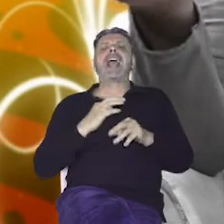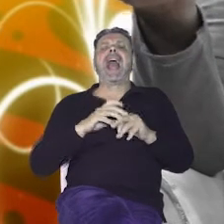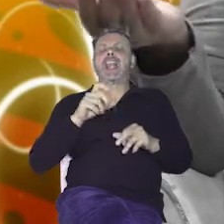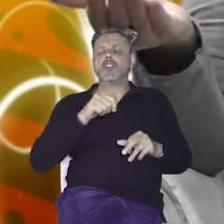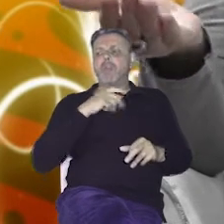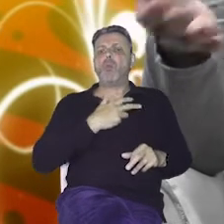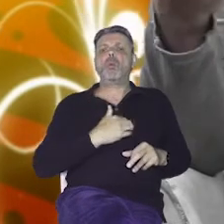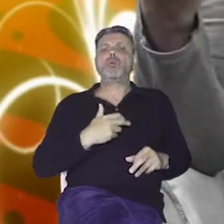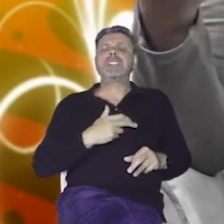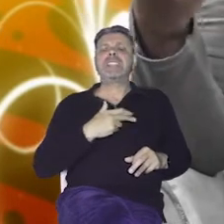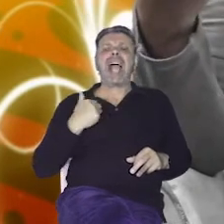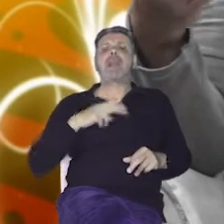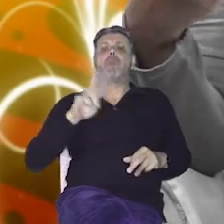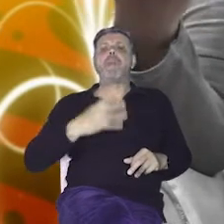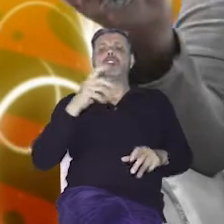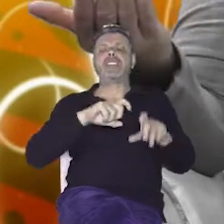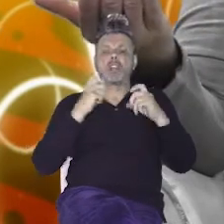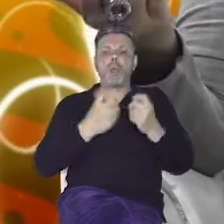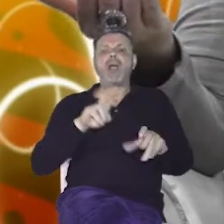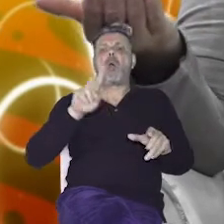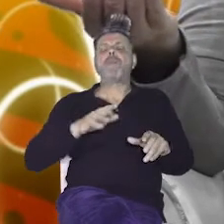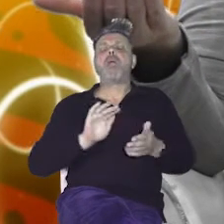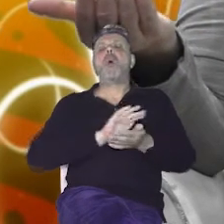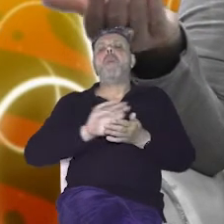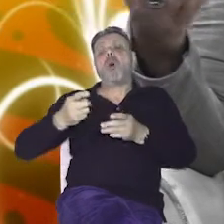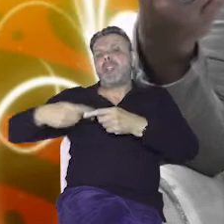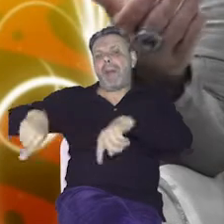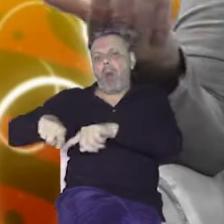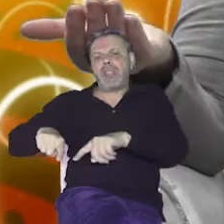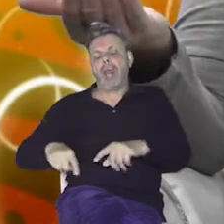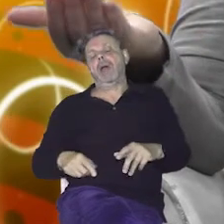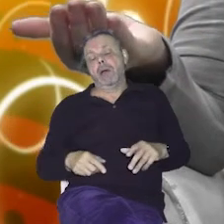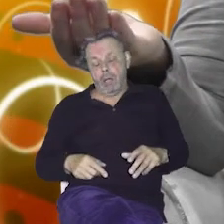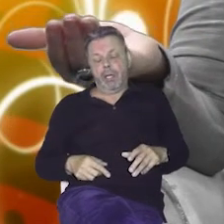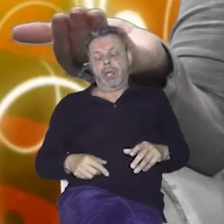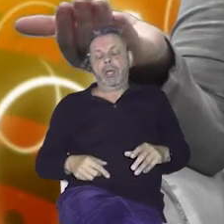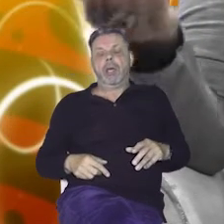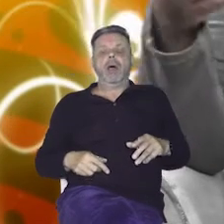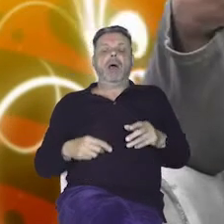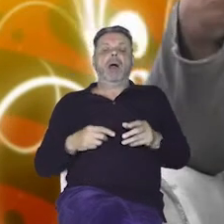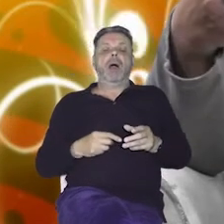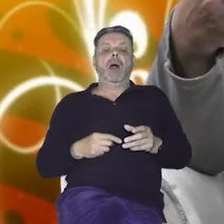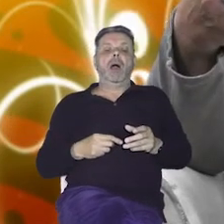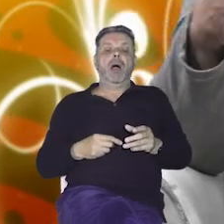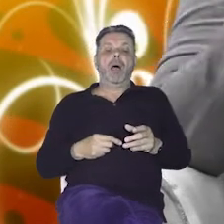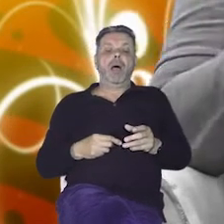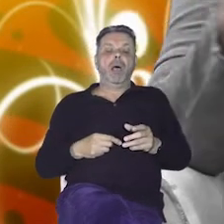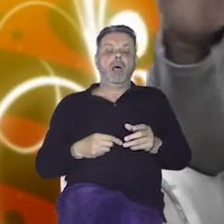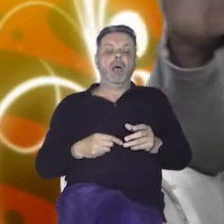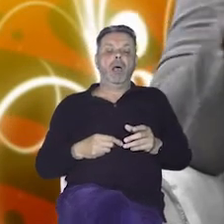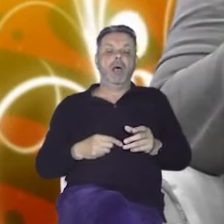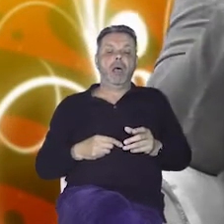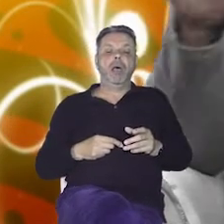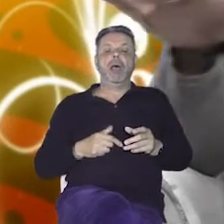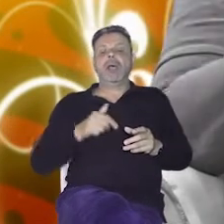imamo 4 doma koji imaju posebne odjele za osobe sa Alzheimerovom bolešću i drugim demencijama. Za non-stop smještaj ili samo za